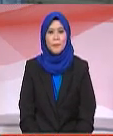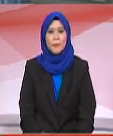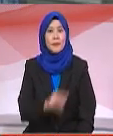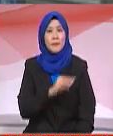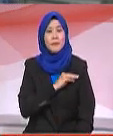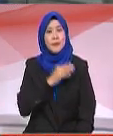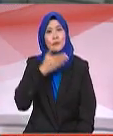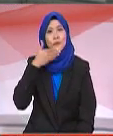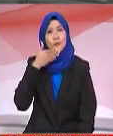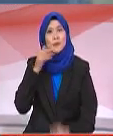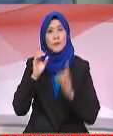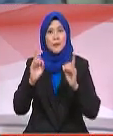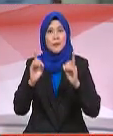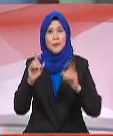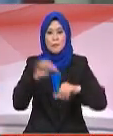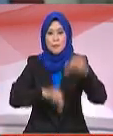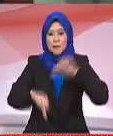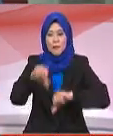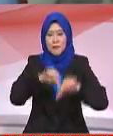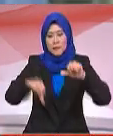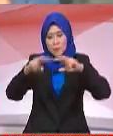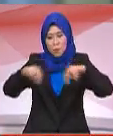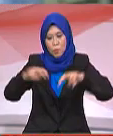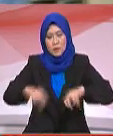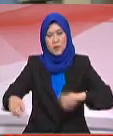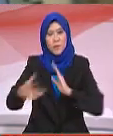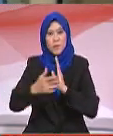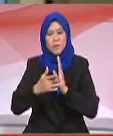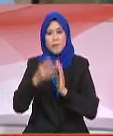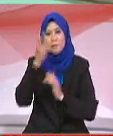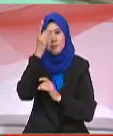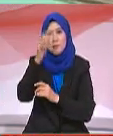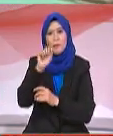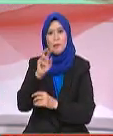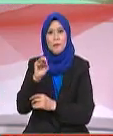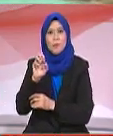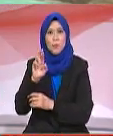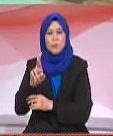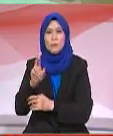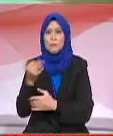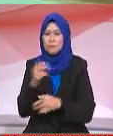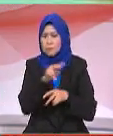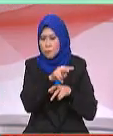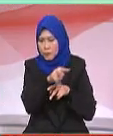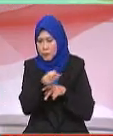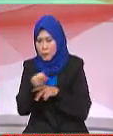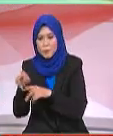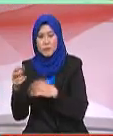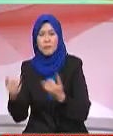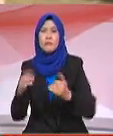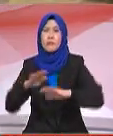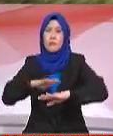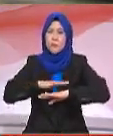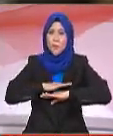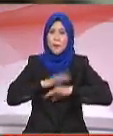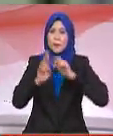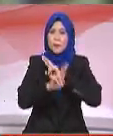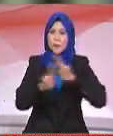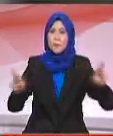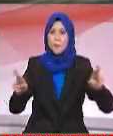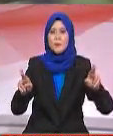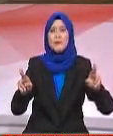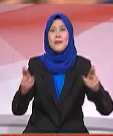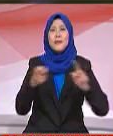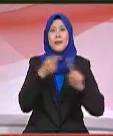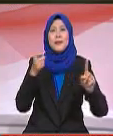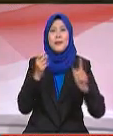Menteri Muda Pendidikan Sains dan Pendidikan Teknologi Dr. Anwar Rafai yang meninjau sekolah tersebut berpuas hati dengan persiapan yang